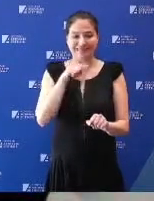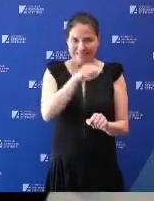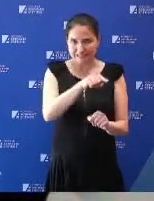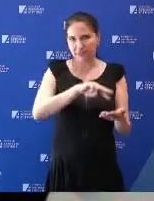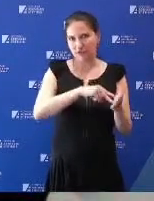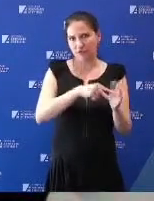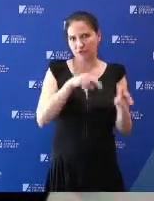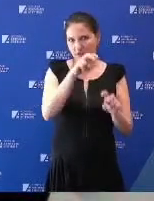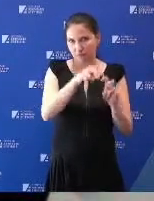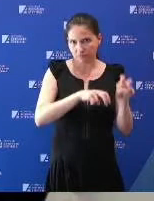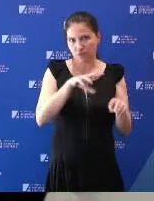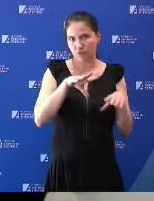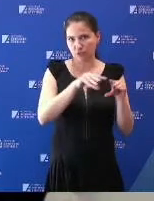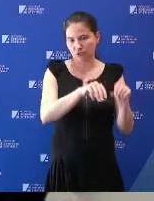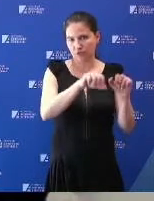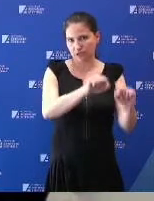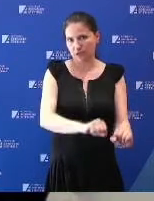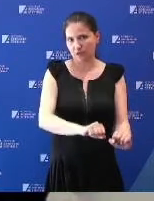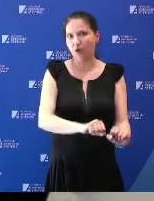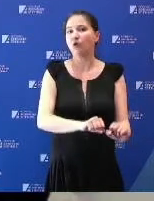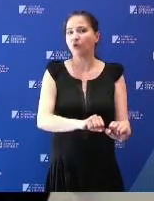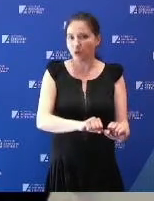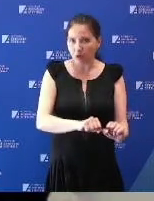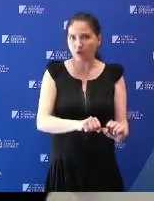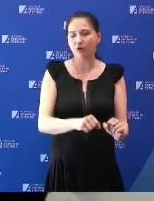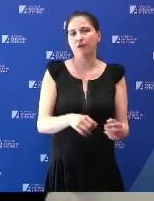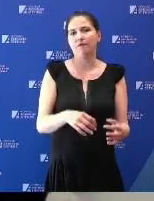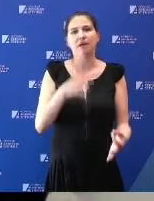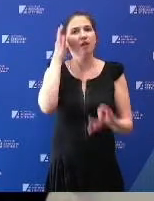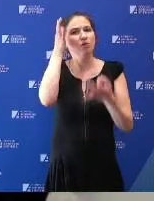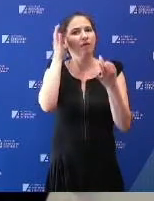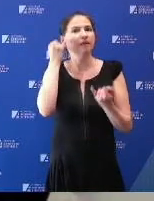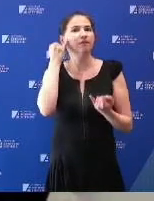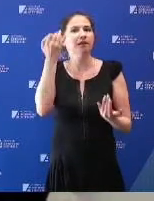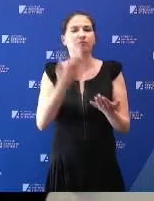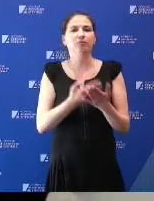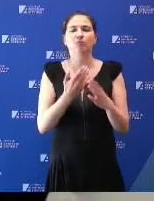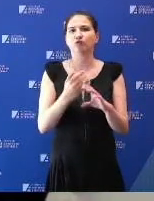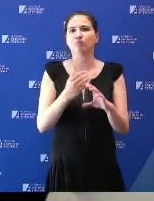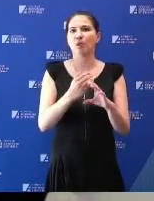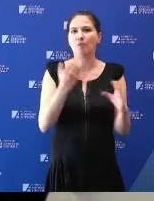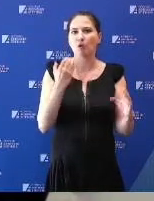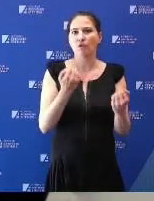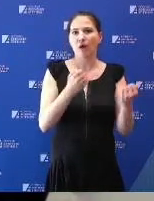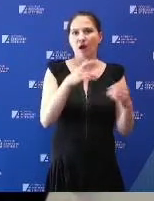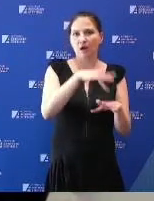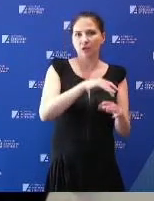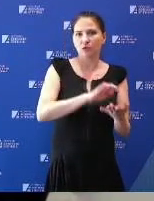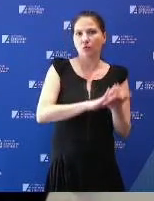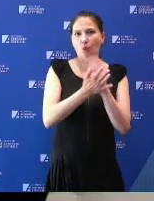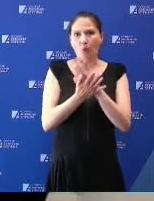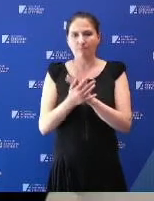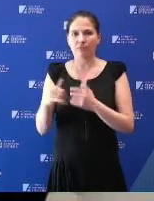dann innovative Ideen zu haben, wie man zum Beispiel BusfahrerInnen zu DrohnenpilotInnen